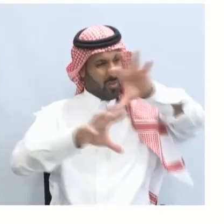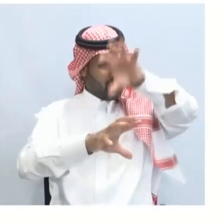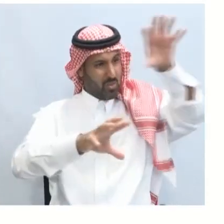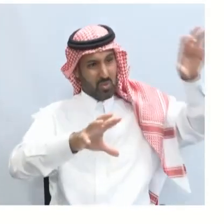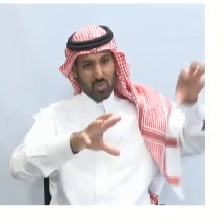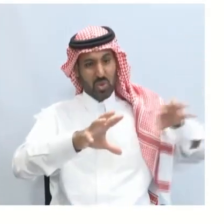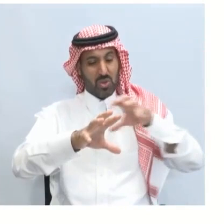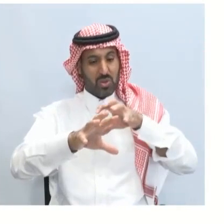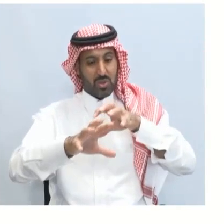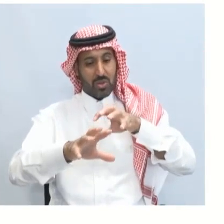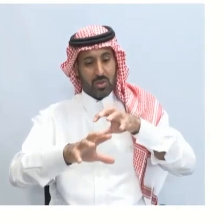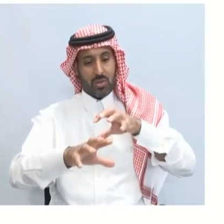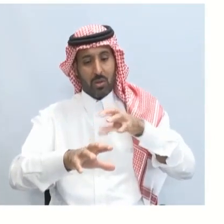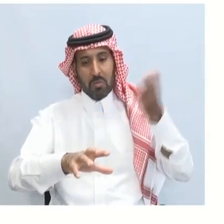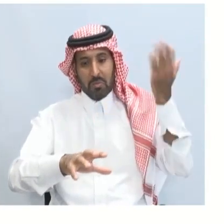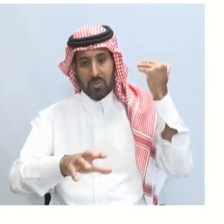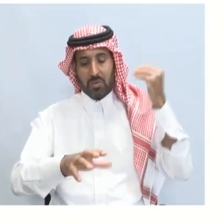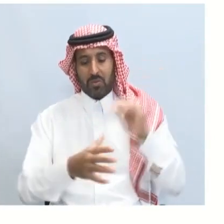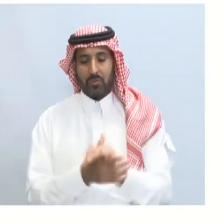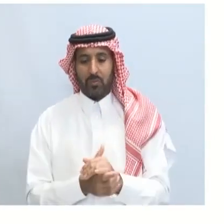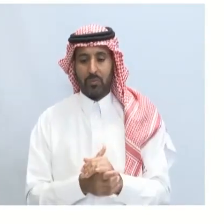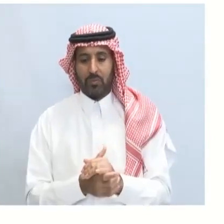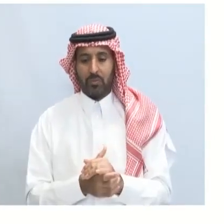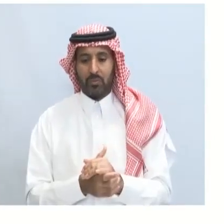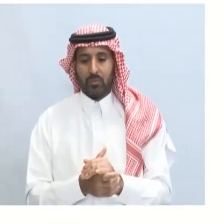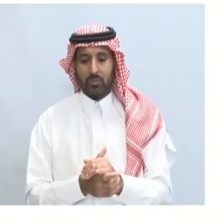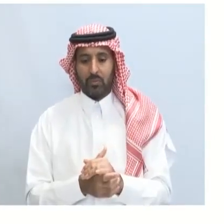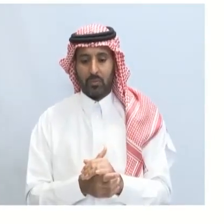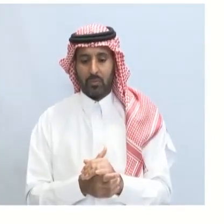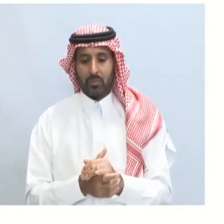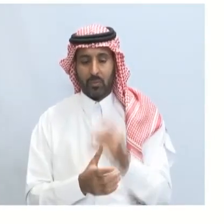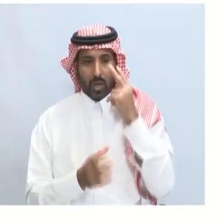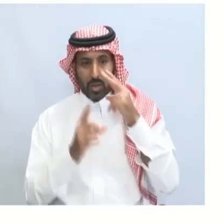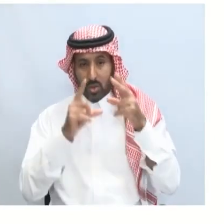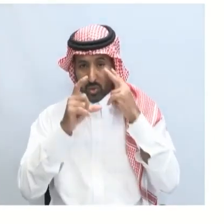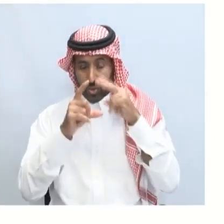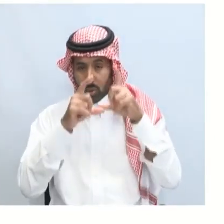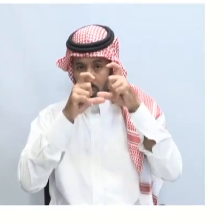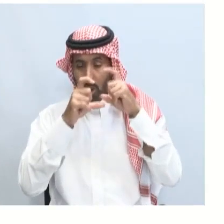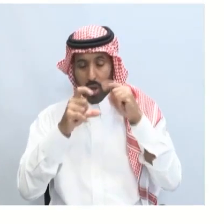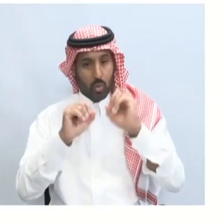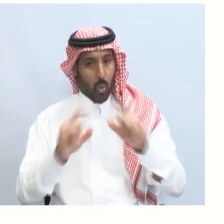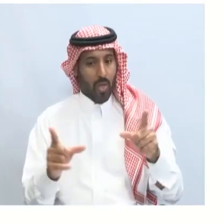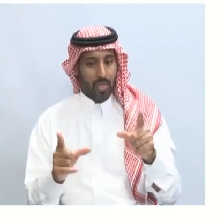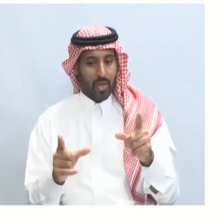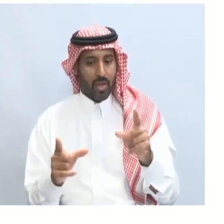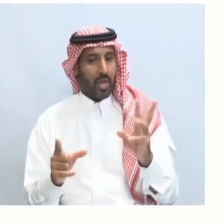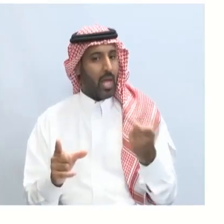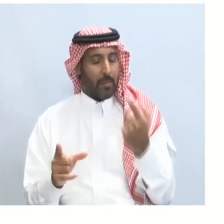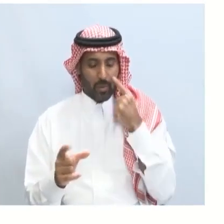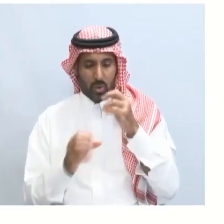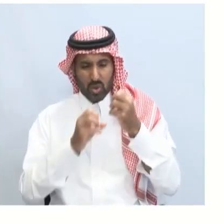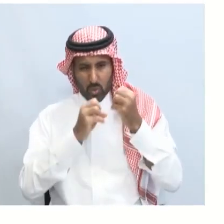الاتجاهات منذ نشاته هنا لدينا ايضا هذه الصوره توضح لنا عمليه